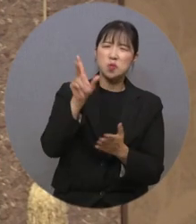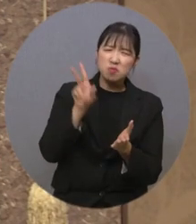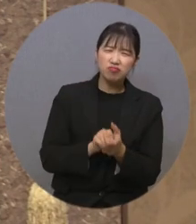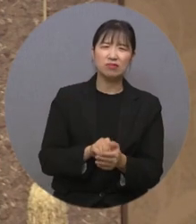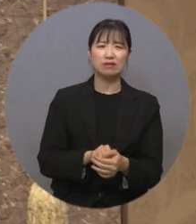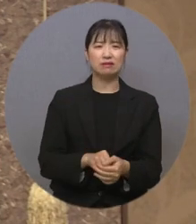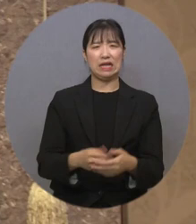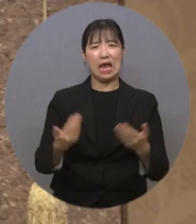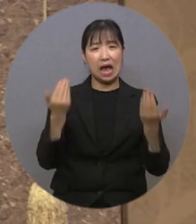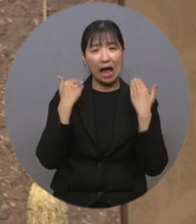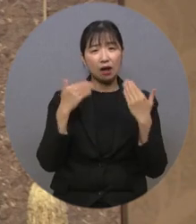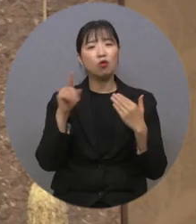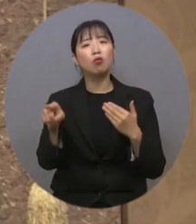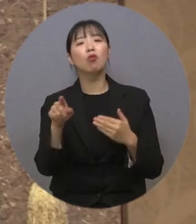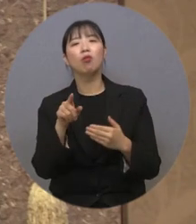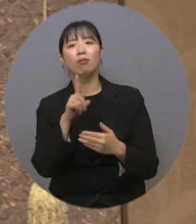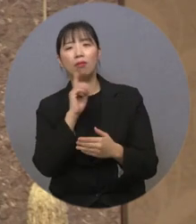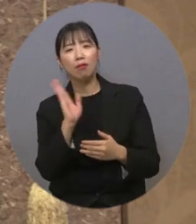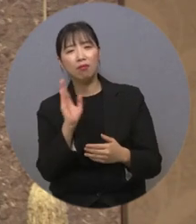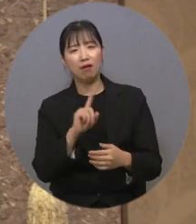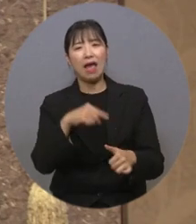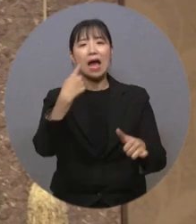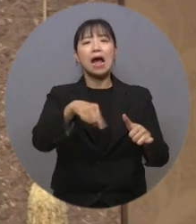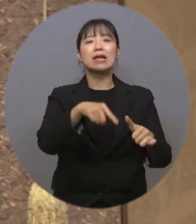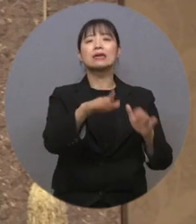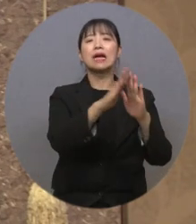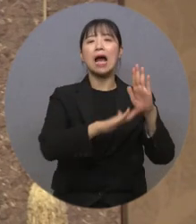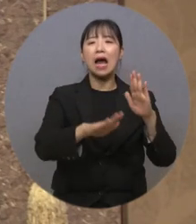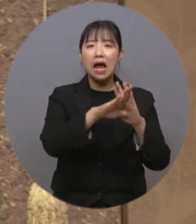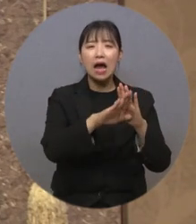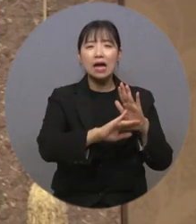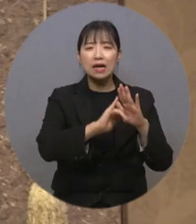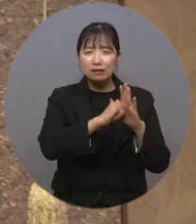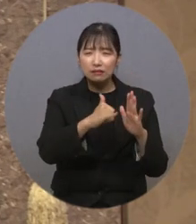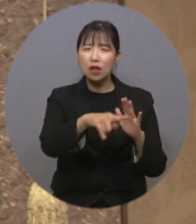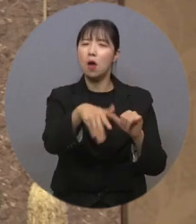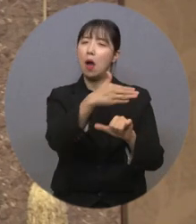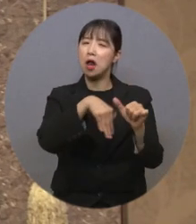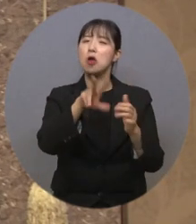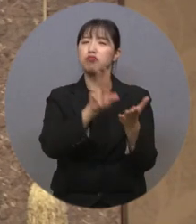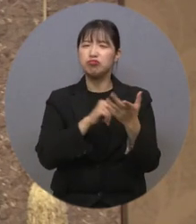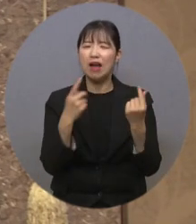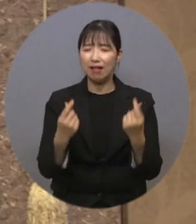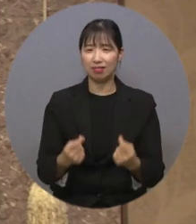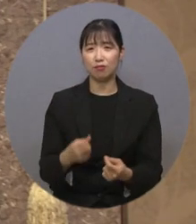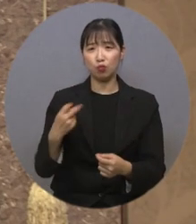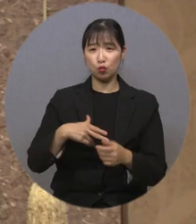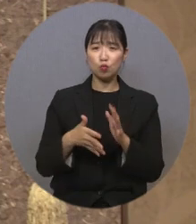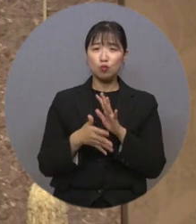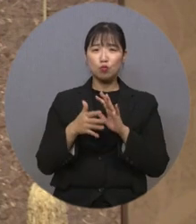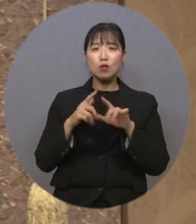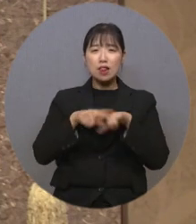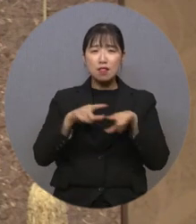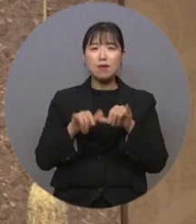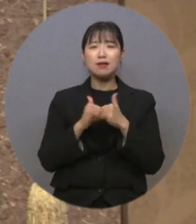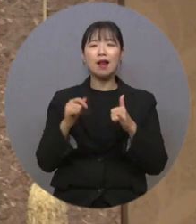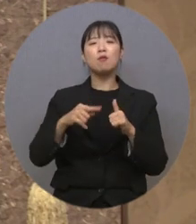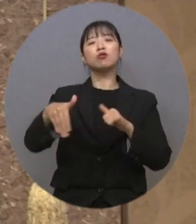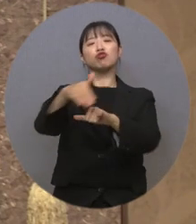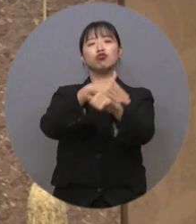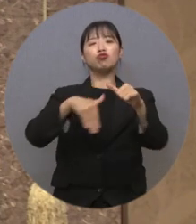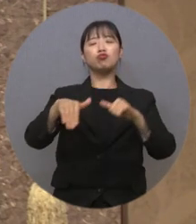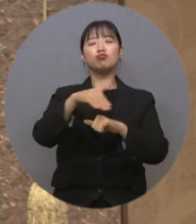또 학교에서는 가르치는 가정 환경에 문제가 있다. 또 일반 시민들은 주변